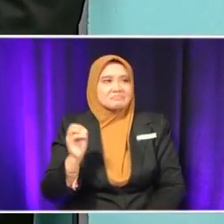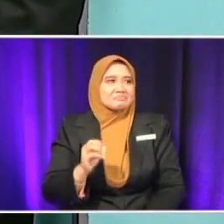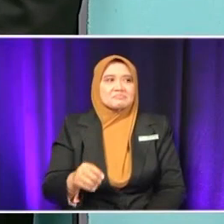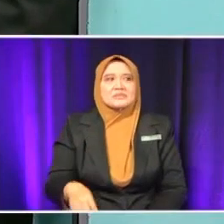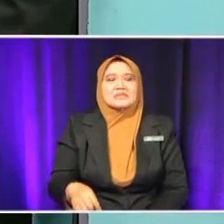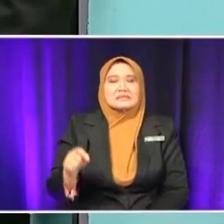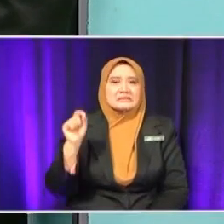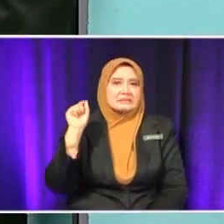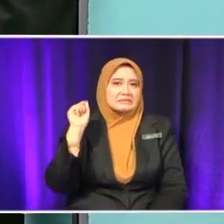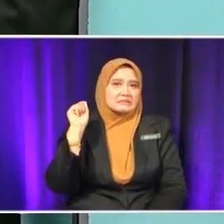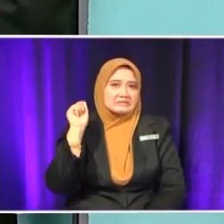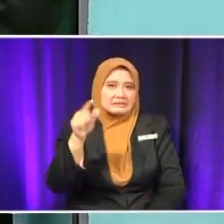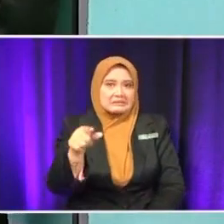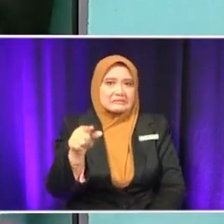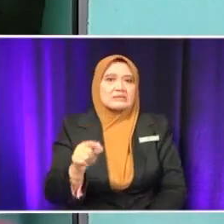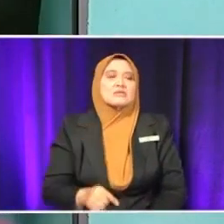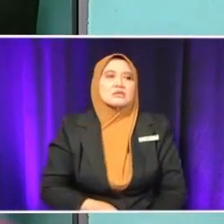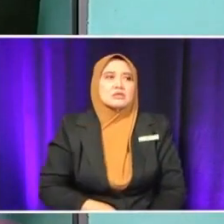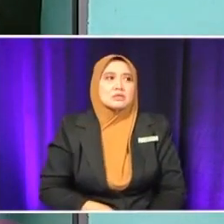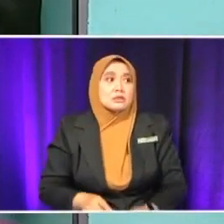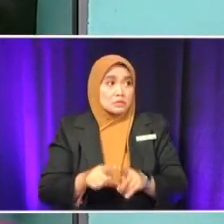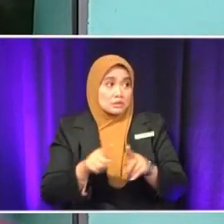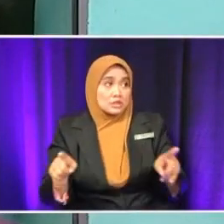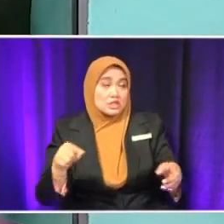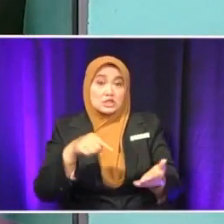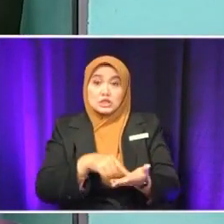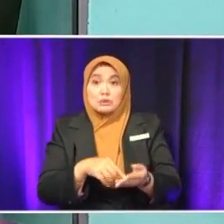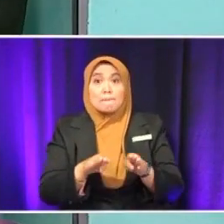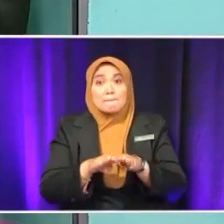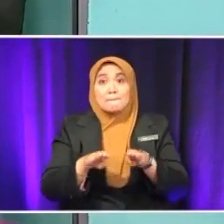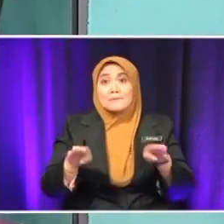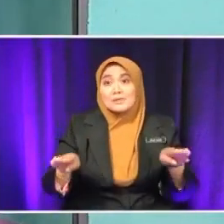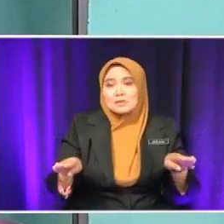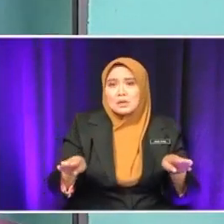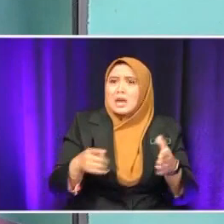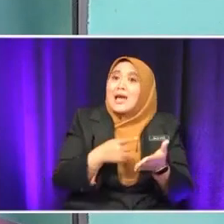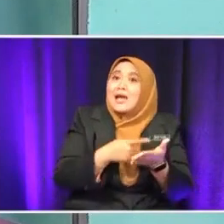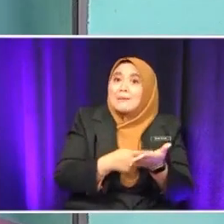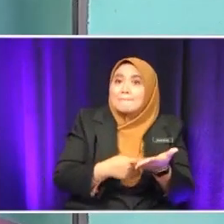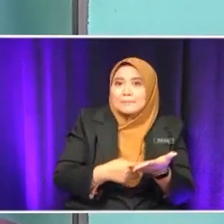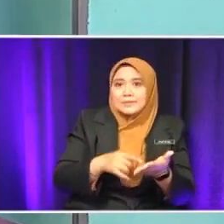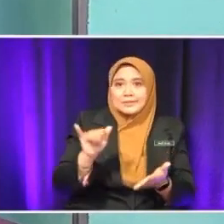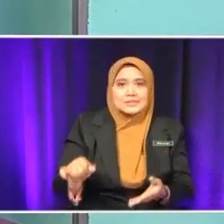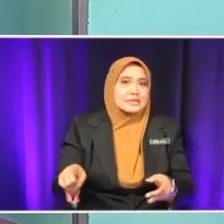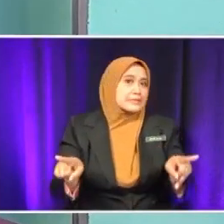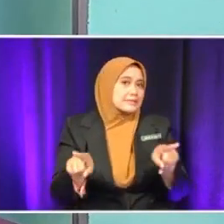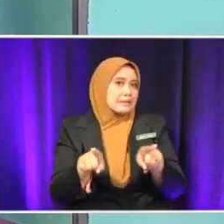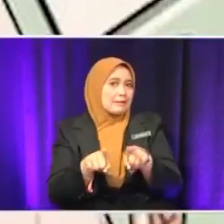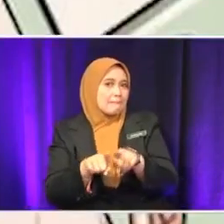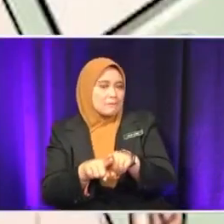arah. Baik. Tapi ini perbezaan dia. Siapa tahu apakah persamaan di antara kedua-dua graf ini?